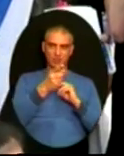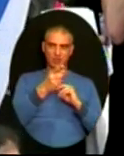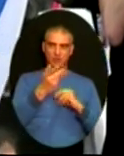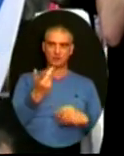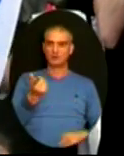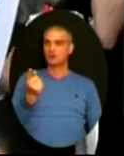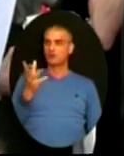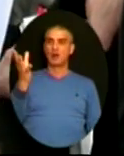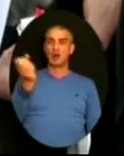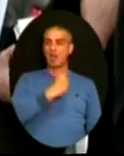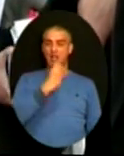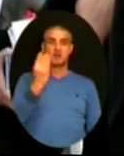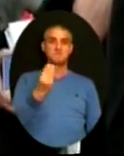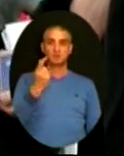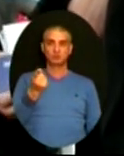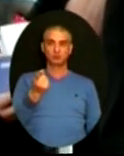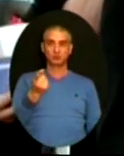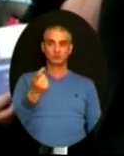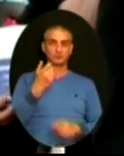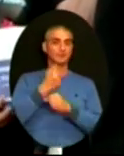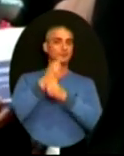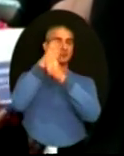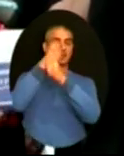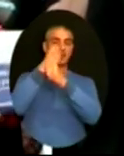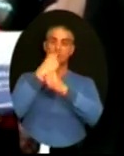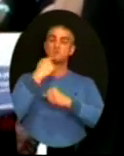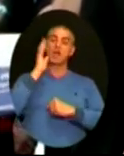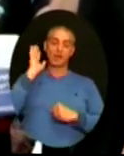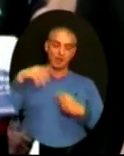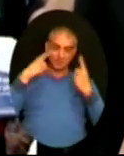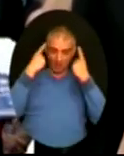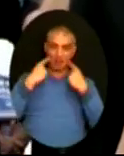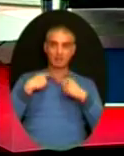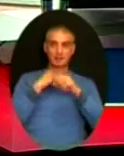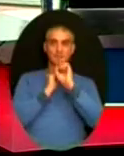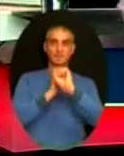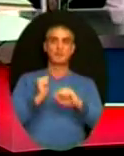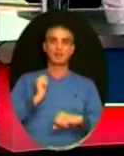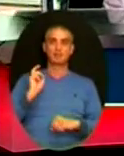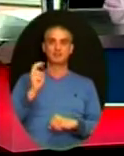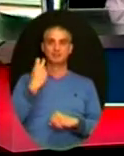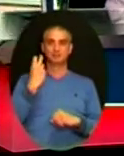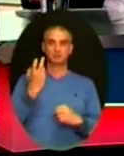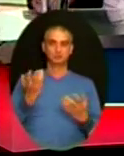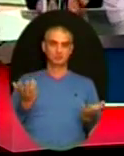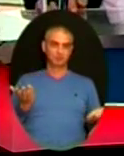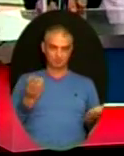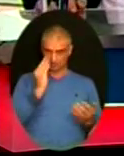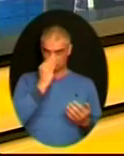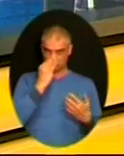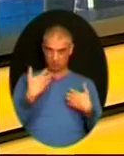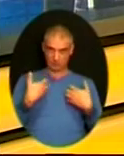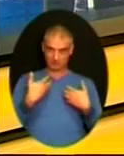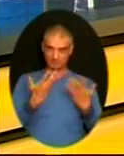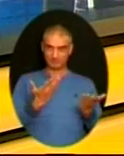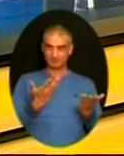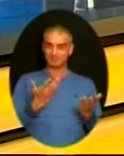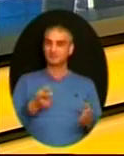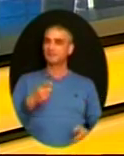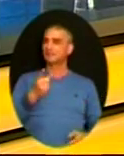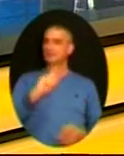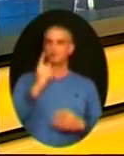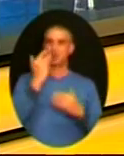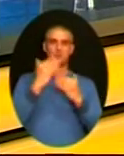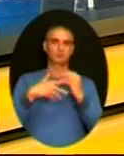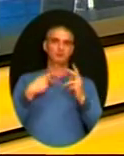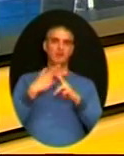עכשיו לקח מישהו שהחזיק שלט שאומר גם החרדים בעד גיוס. אז זה לא פורים שמיל. אתם לא